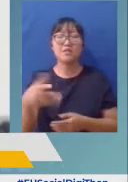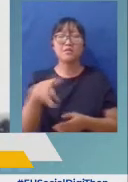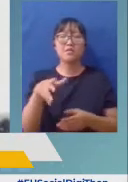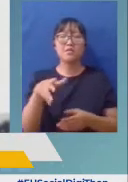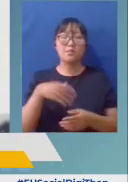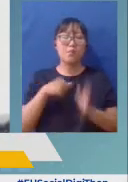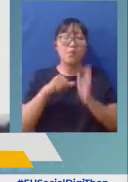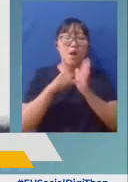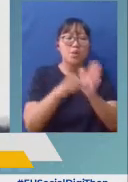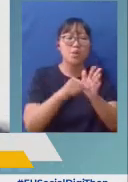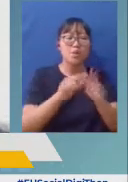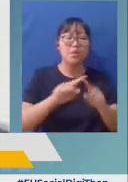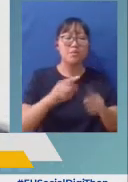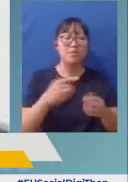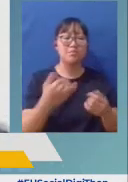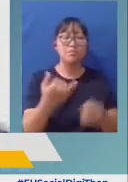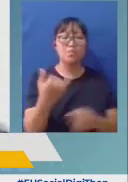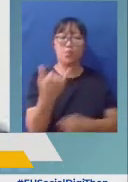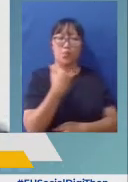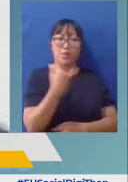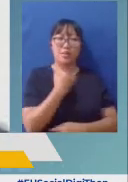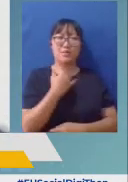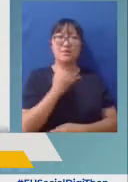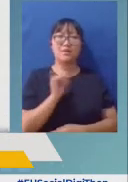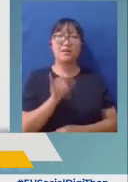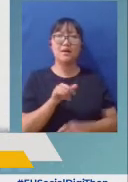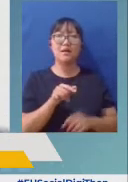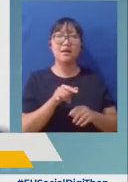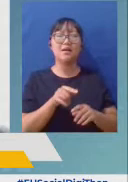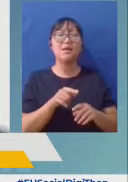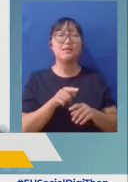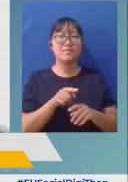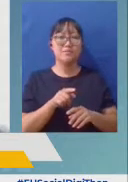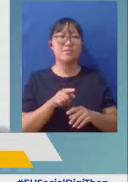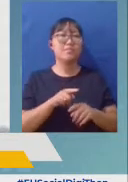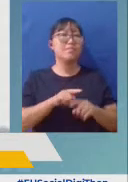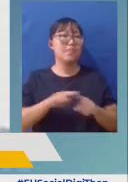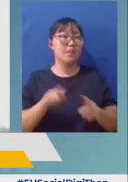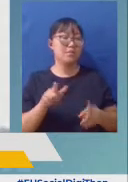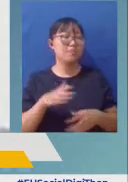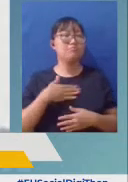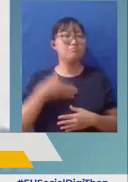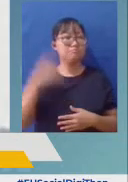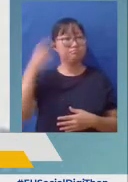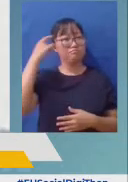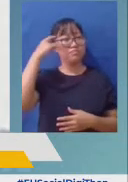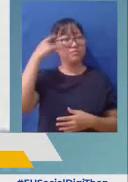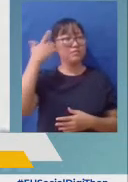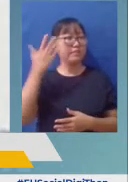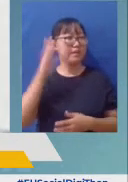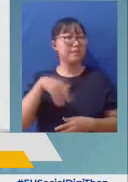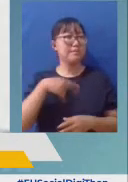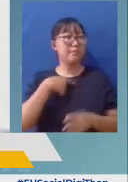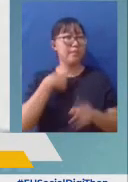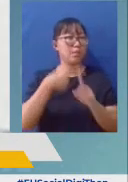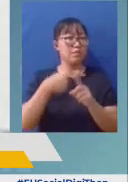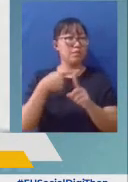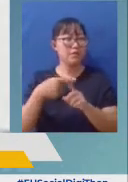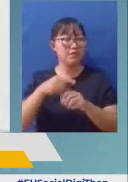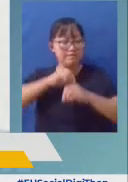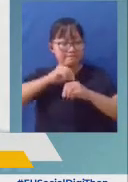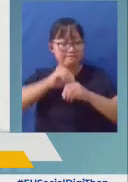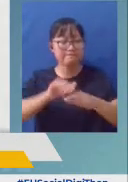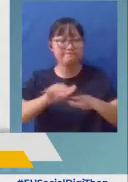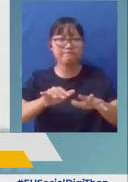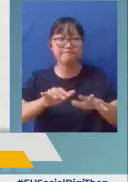Yang kamu sampaikan sesuatu yang positif kok. Sampaikanlah hal-hal yang positif itu tanpa rasa takut apapun.